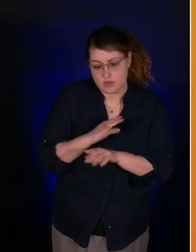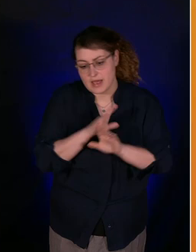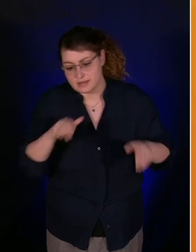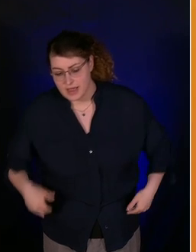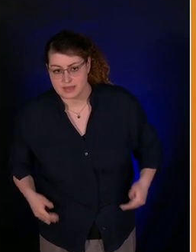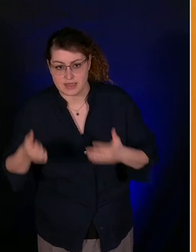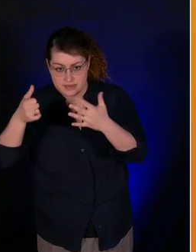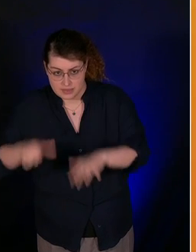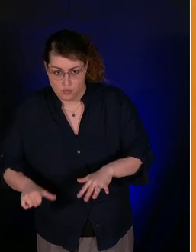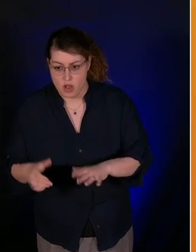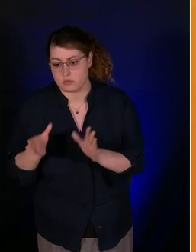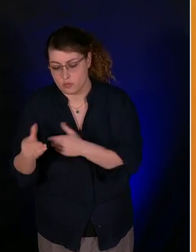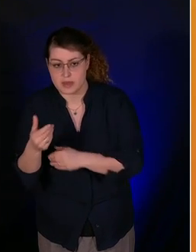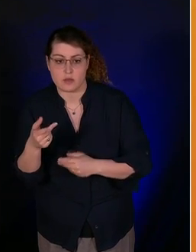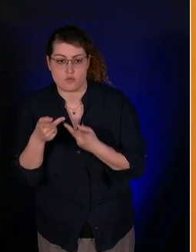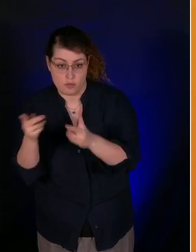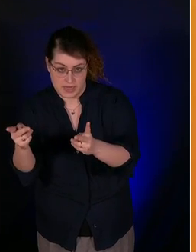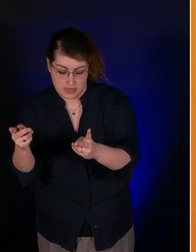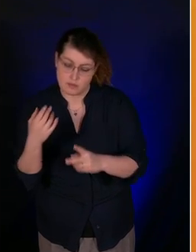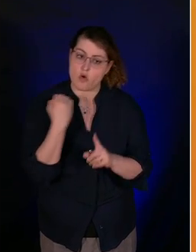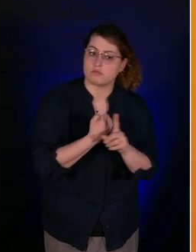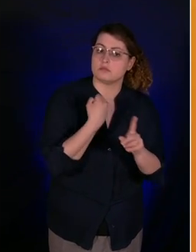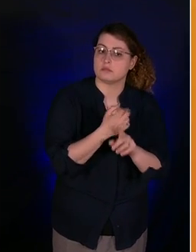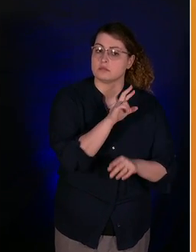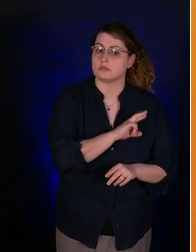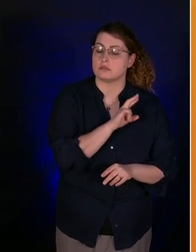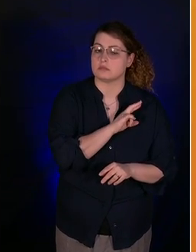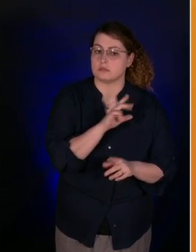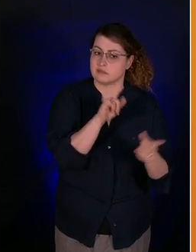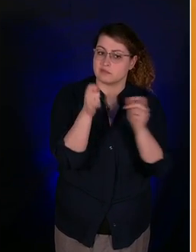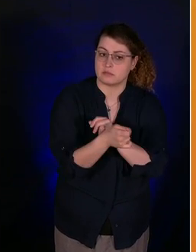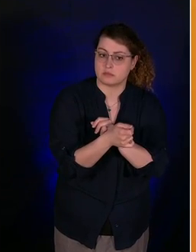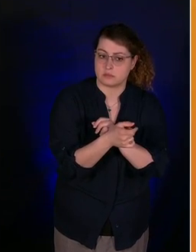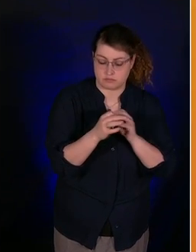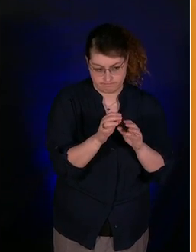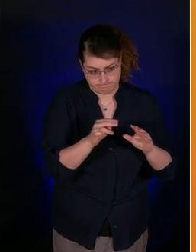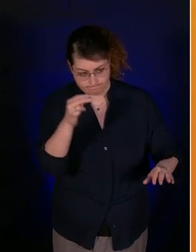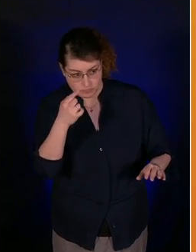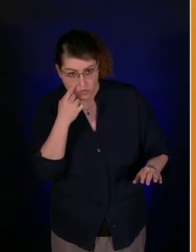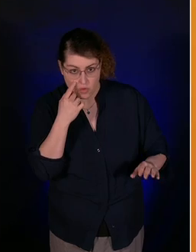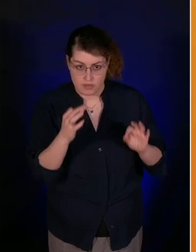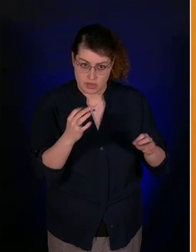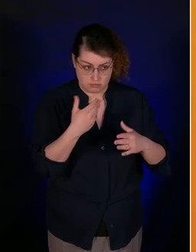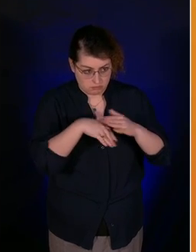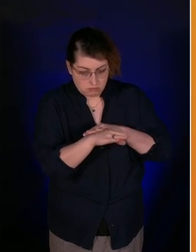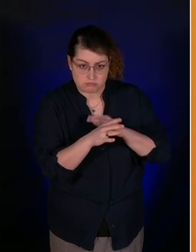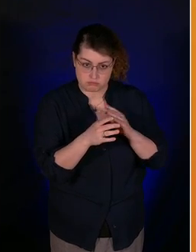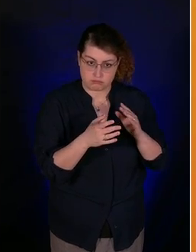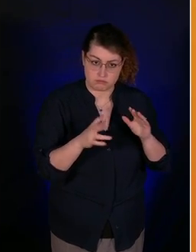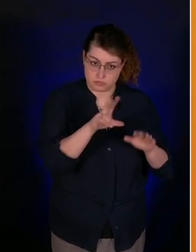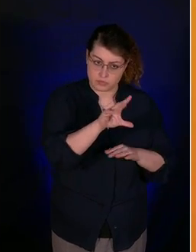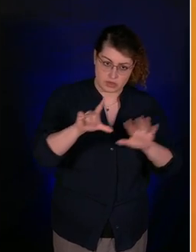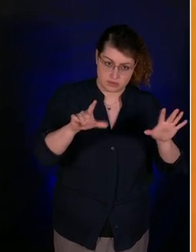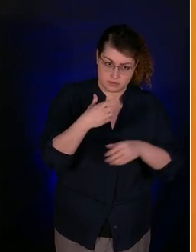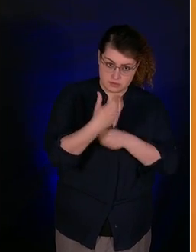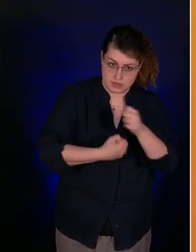public. La bataille contre la réforme des retraites a mis en exergue l'abandon, dans les repères revendicatifs confédéraux, des 37 années et demie